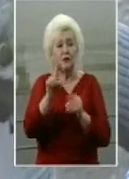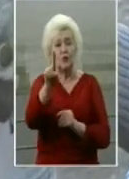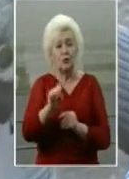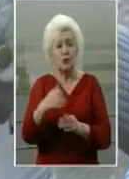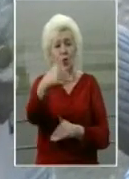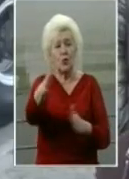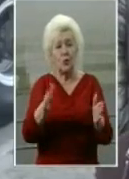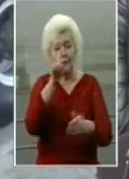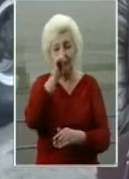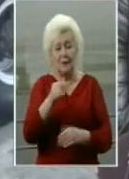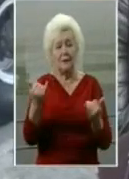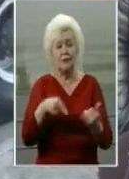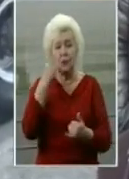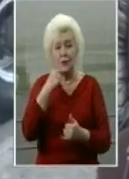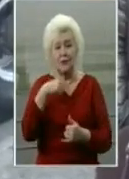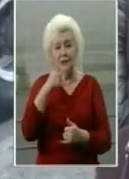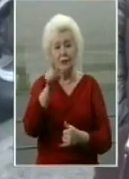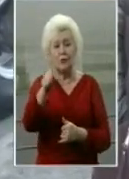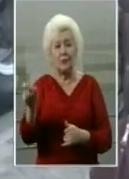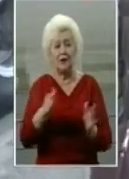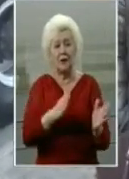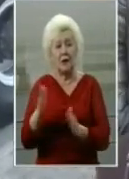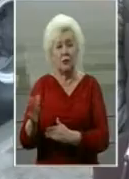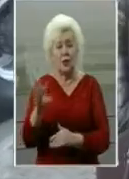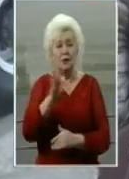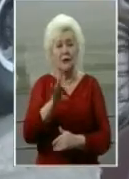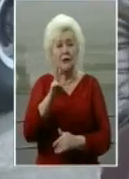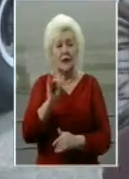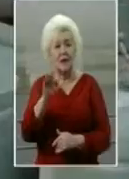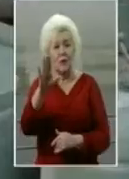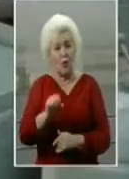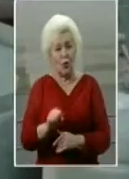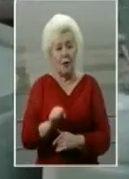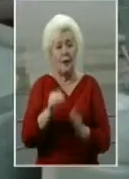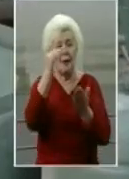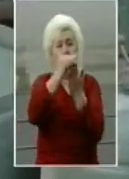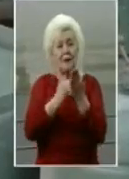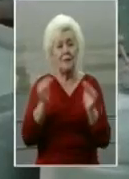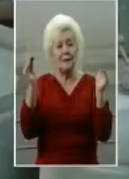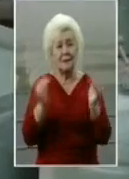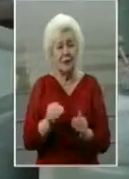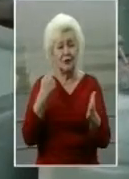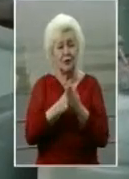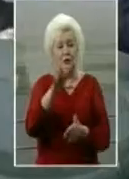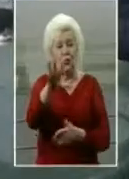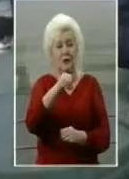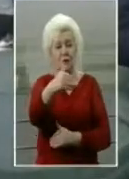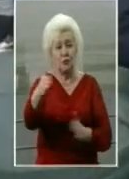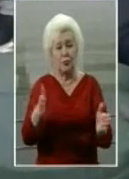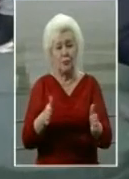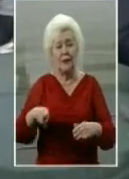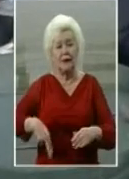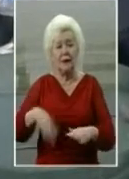на місяць. Цьогоріч, говорить мешканка гуртожитку Оксана Насаньова, ліміт зменшили до 500.